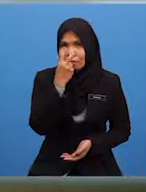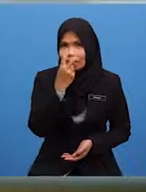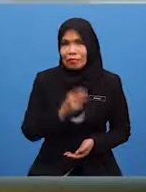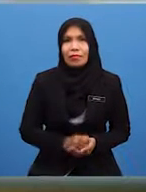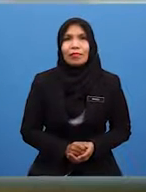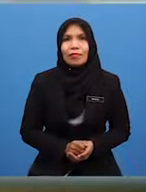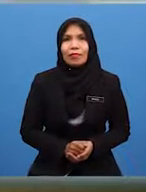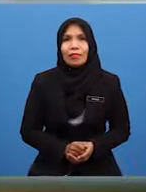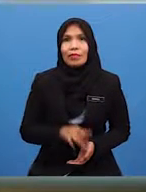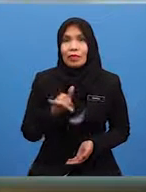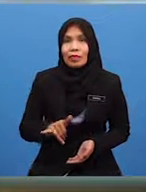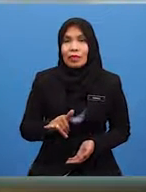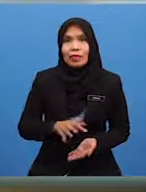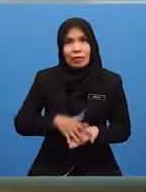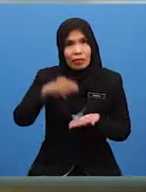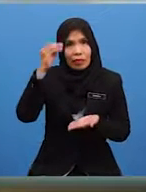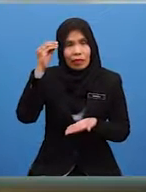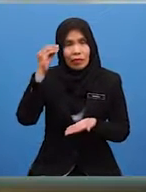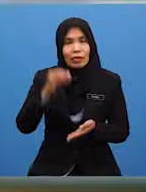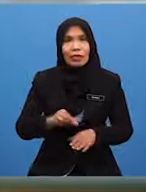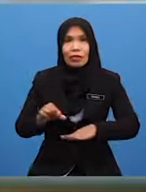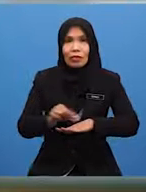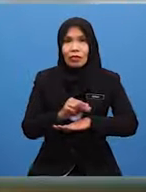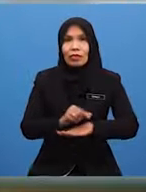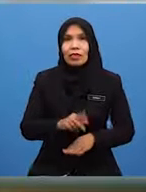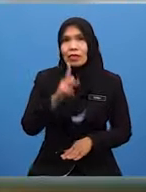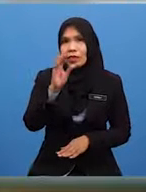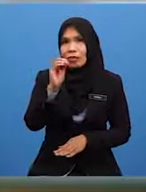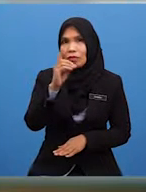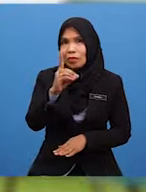belajar menggunakan kod-kod Braille.